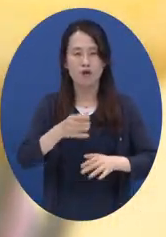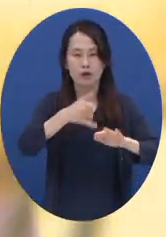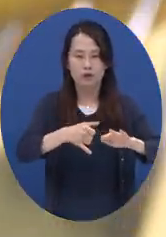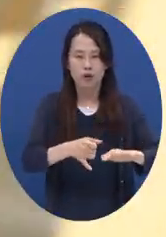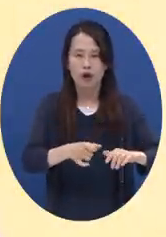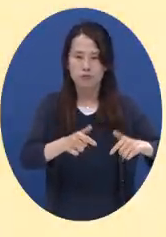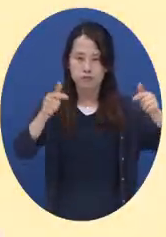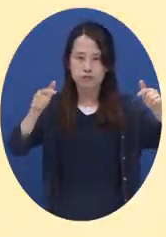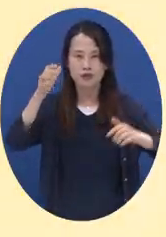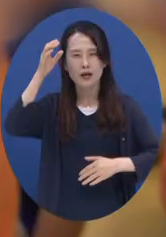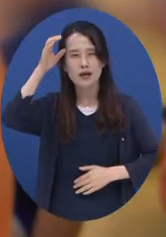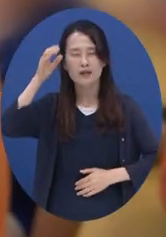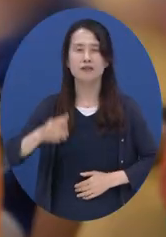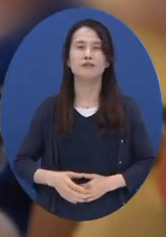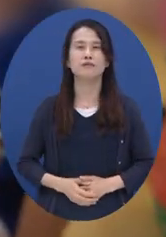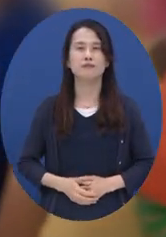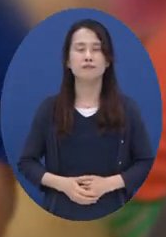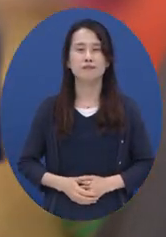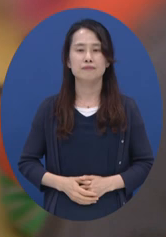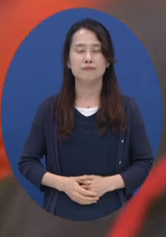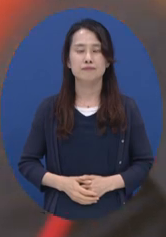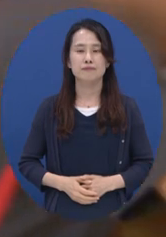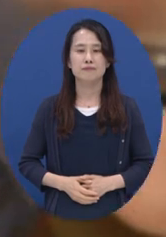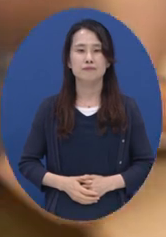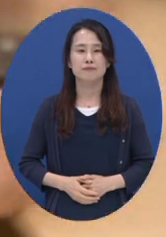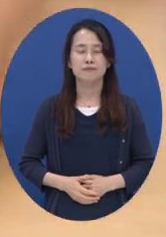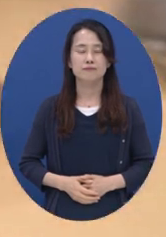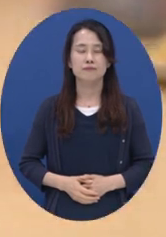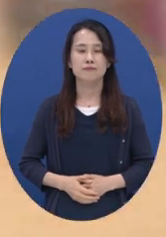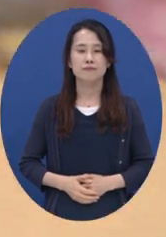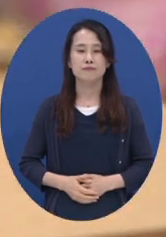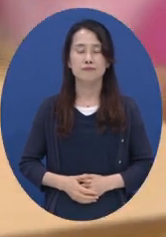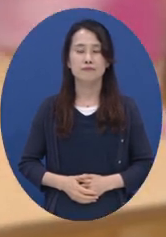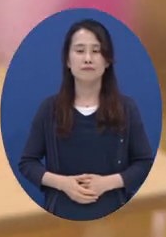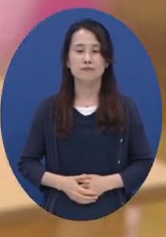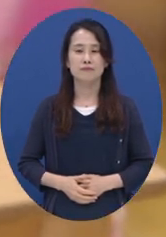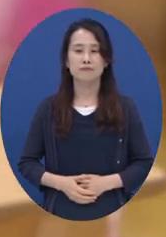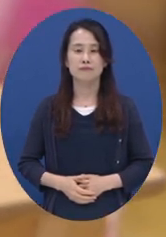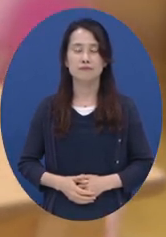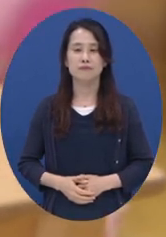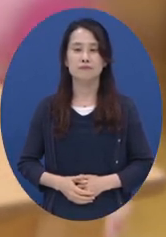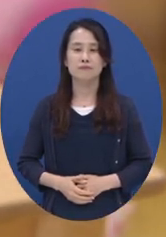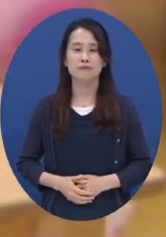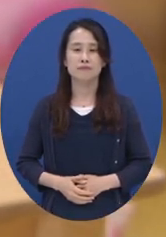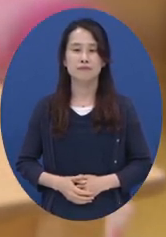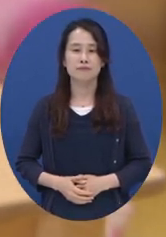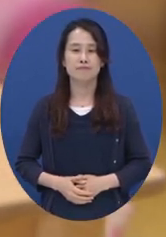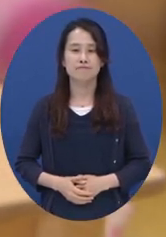210억 원 규모의 농가소득 증대도 기대됩니다. 경기출TV 최창순입니다.